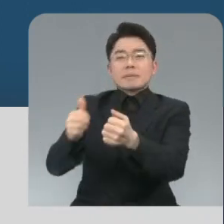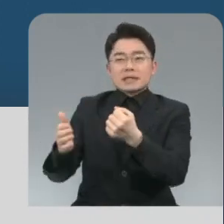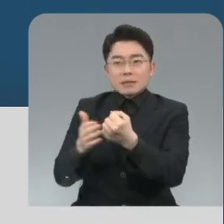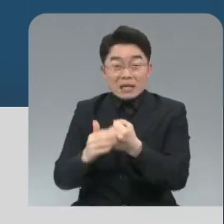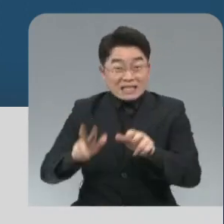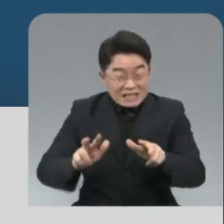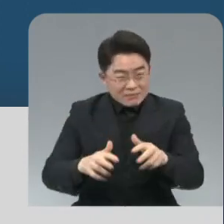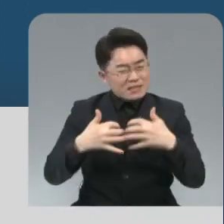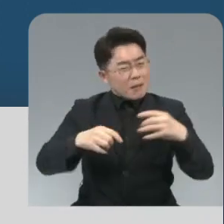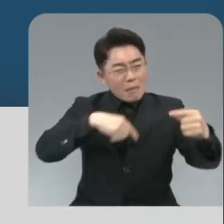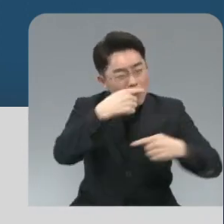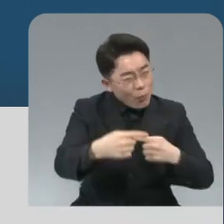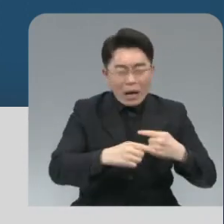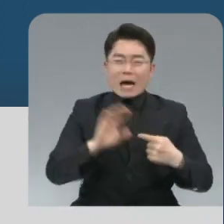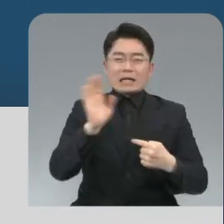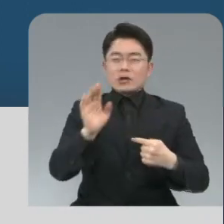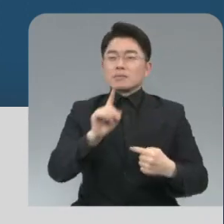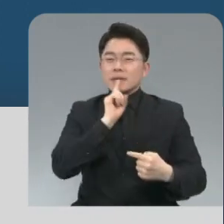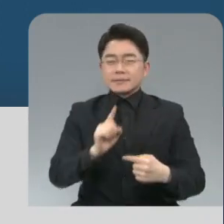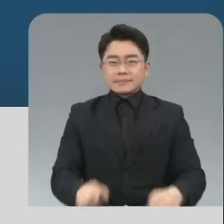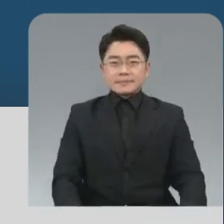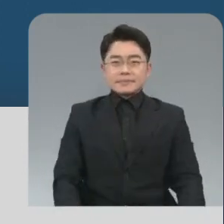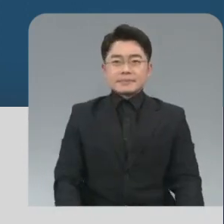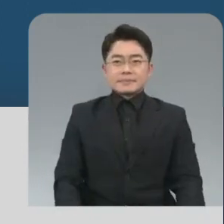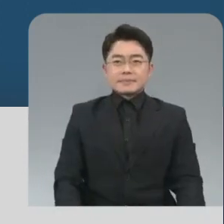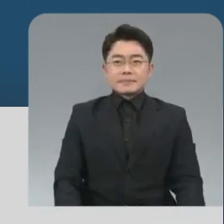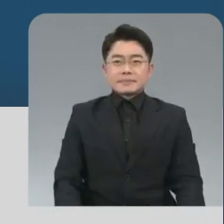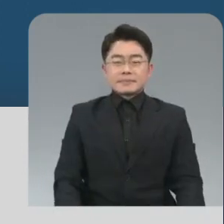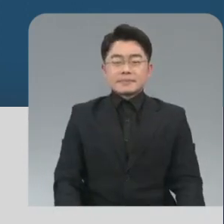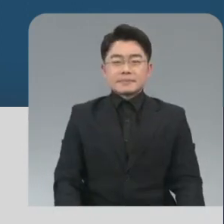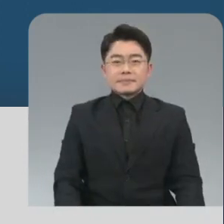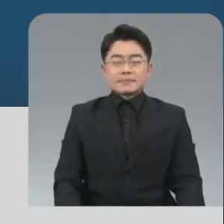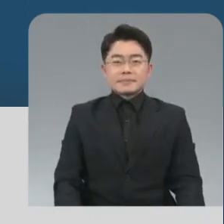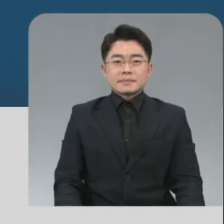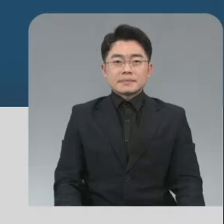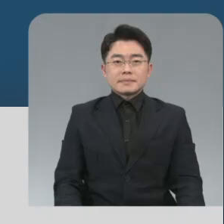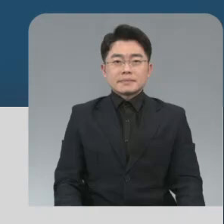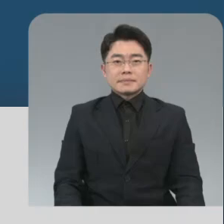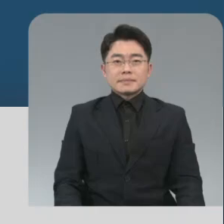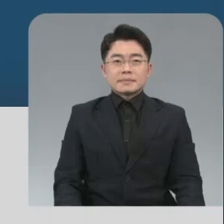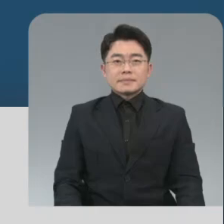장비 교체 등 후속 조치에 나설 사안은 아니라고 해명했습니다. KBS 뉴스 임종빈입니다.